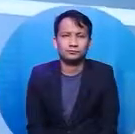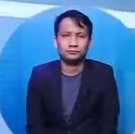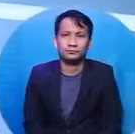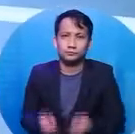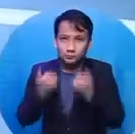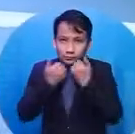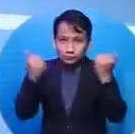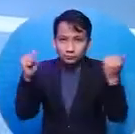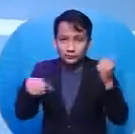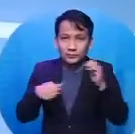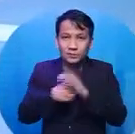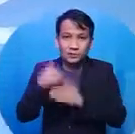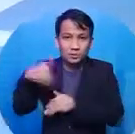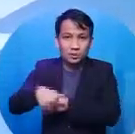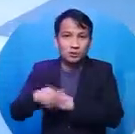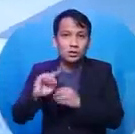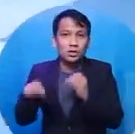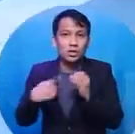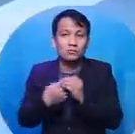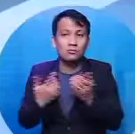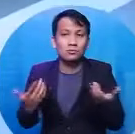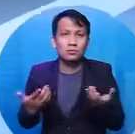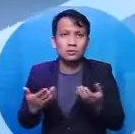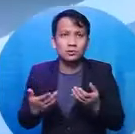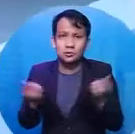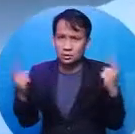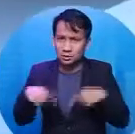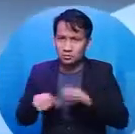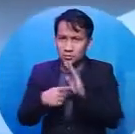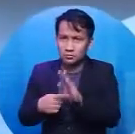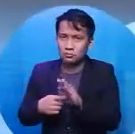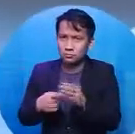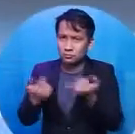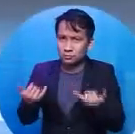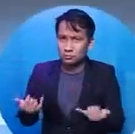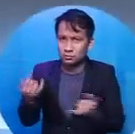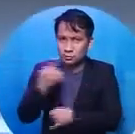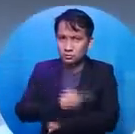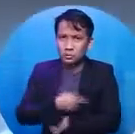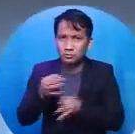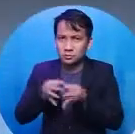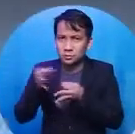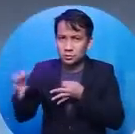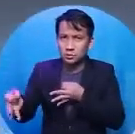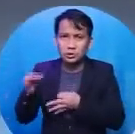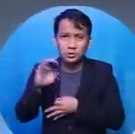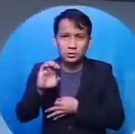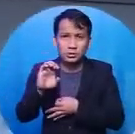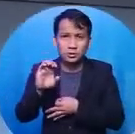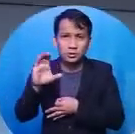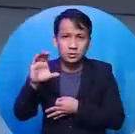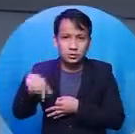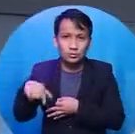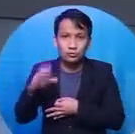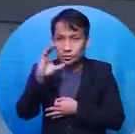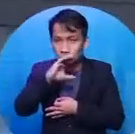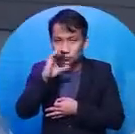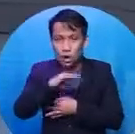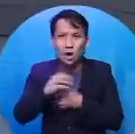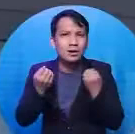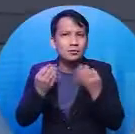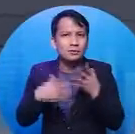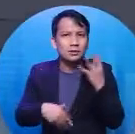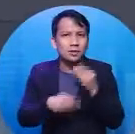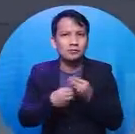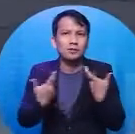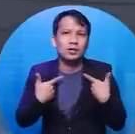Yan po yung announcement ni Pangulong Duterte kagabi tungkol sa kahihinatnan ng bansa ngayong araw. Extended pa rin ang ECQ sa Cebu City dahil dumarami